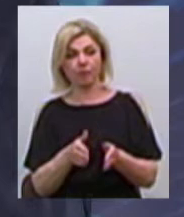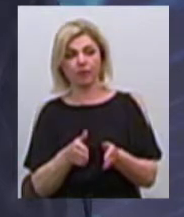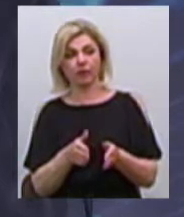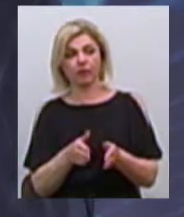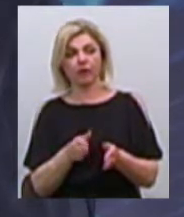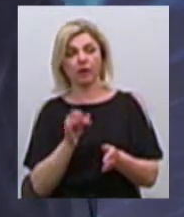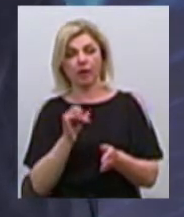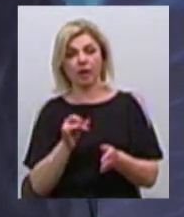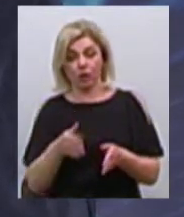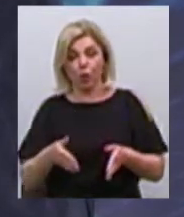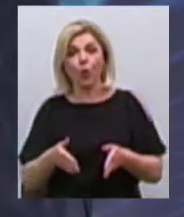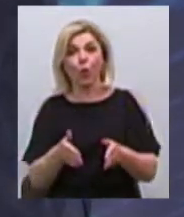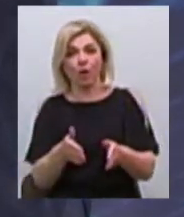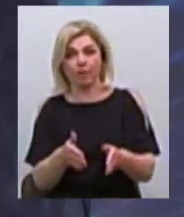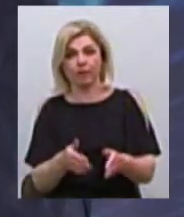по стежкам.